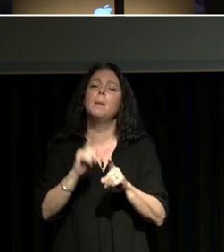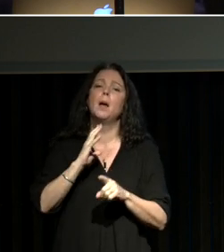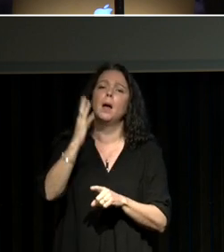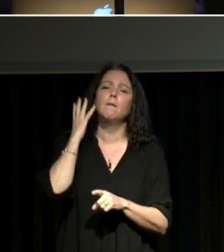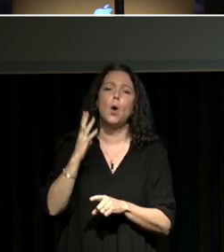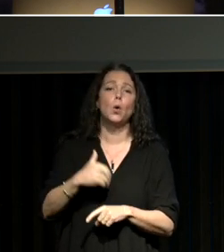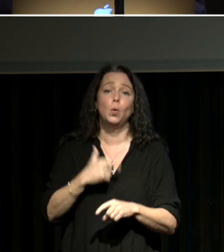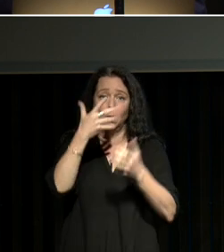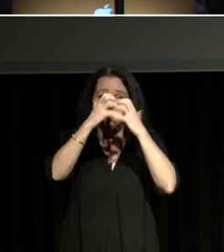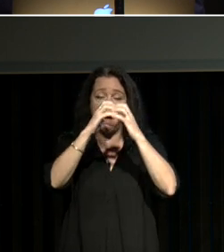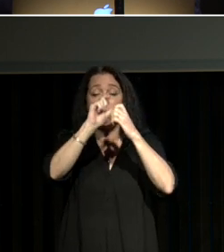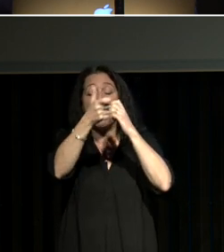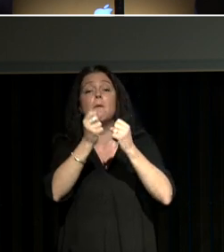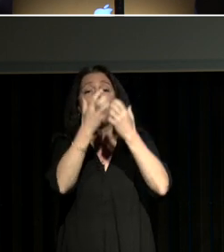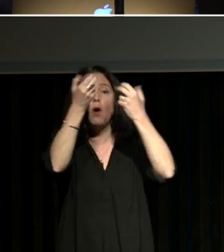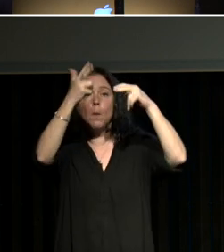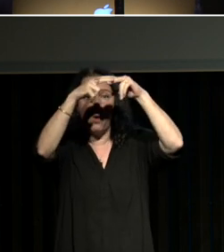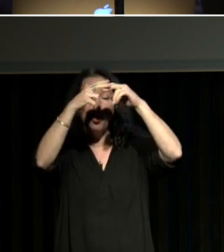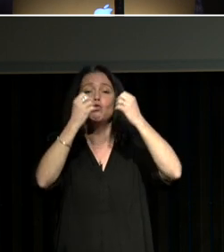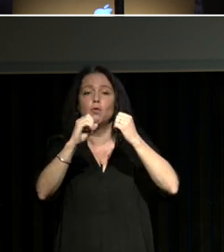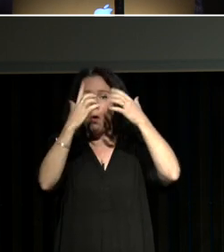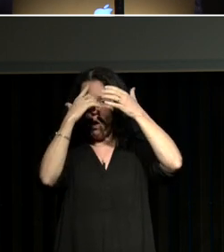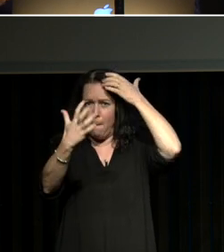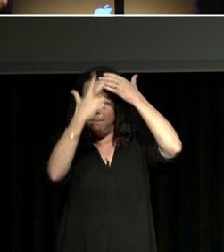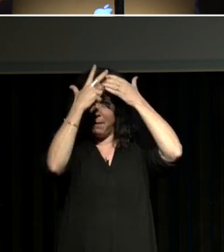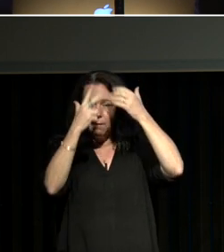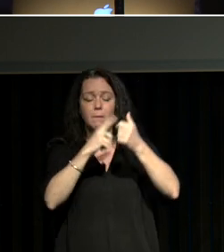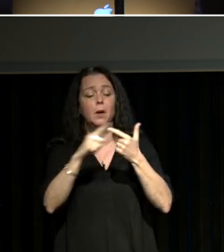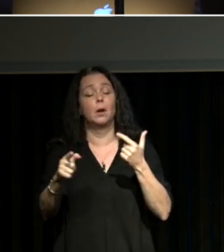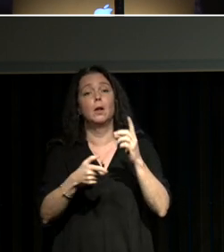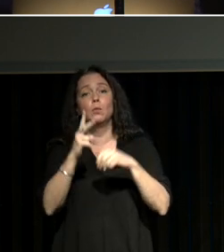amènent à la mort encéphalique. C'est essentiellement du traumatisme crânien, c'est